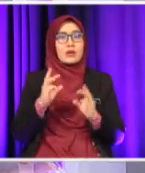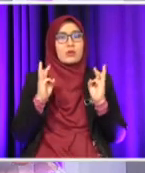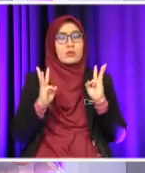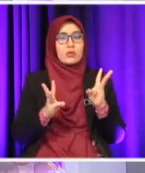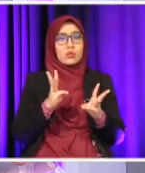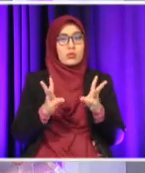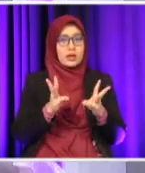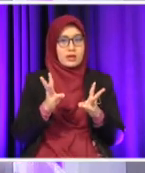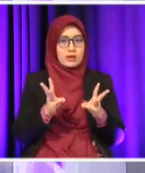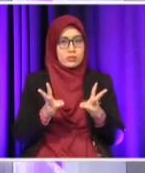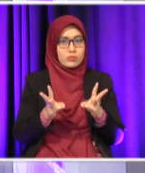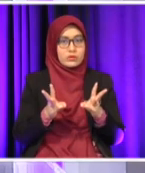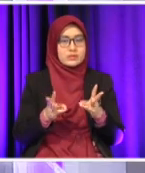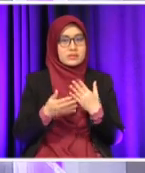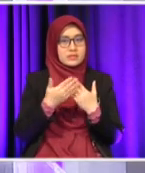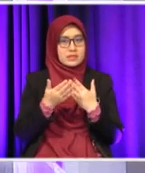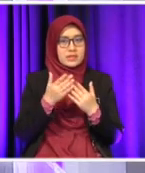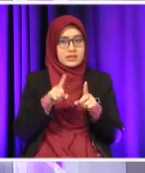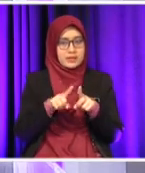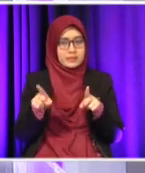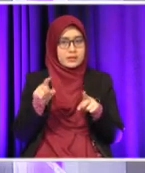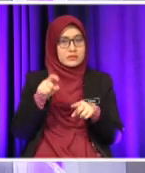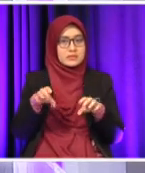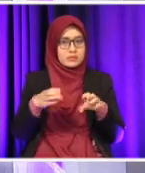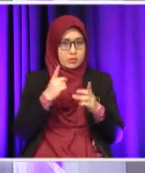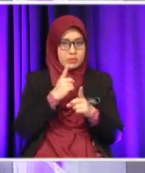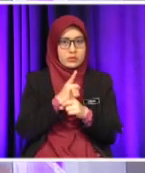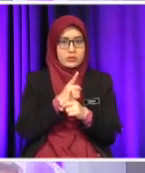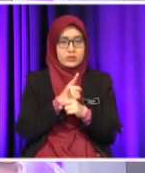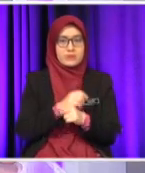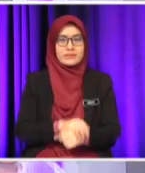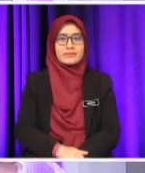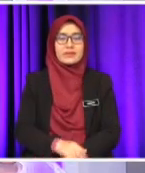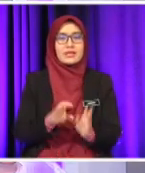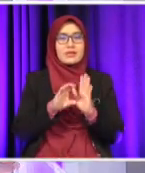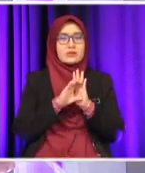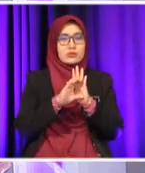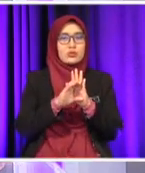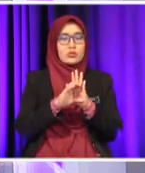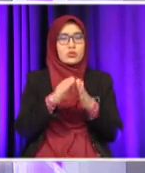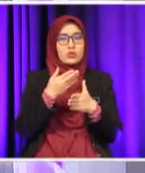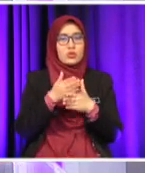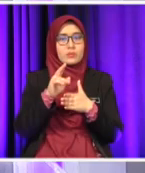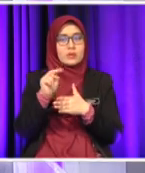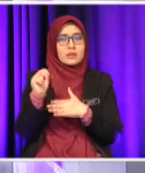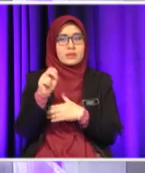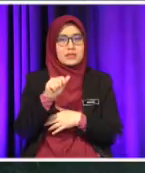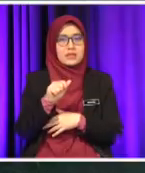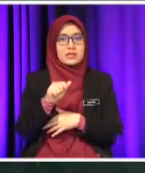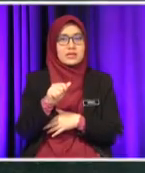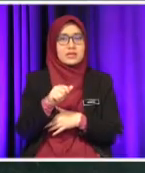ambil mudah Oke cukup amat Apakah contoh soal dan bahagian e menghias akuarium